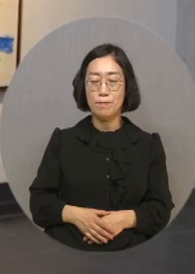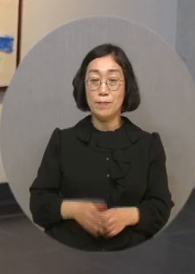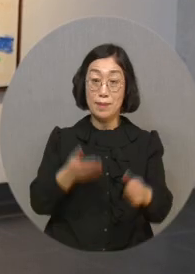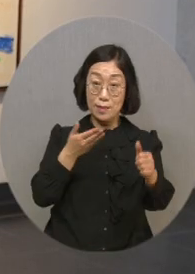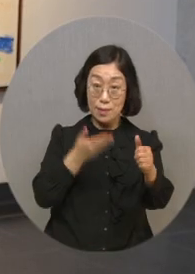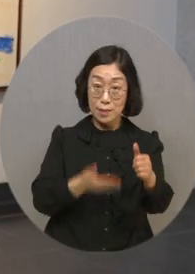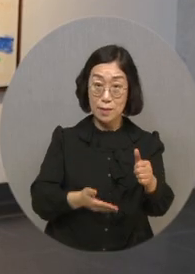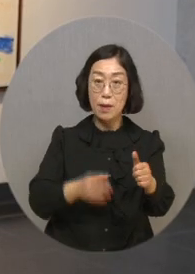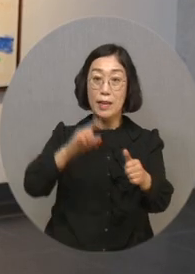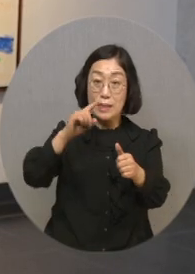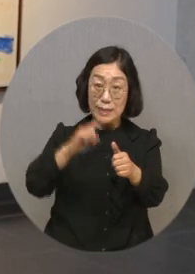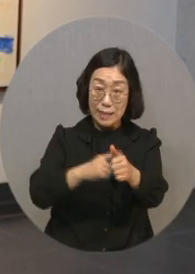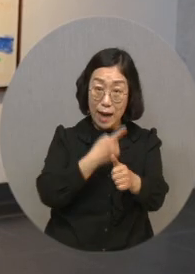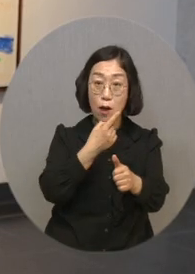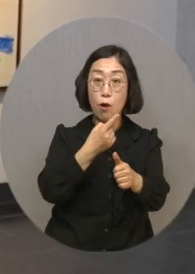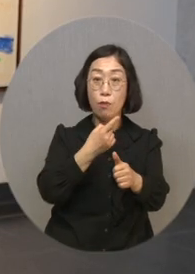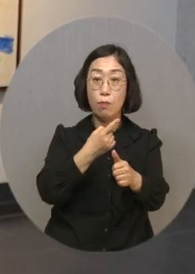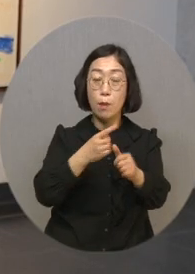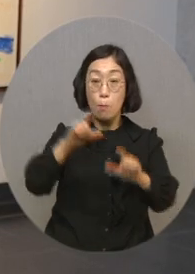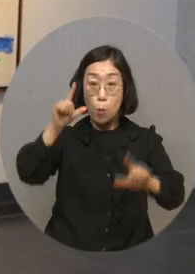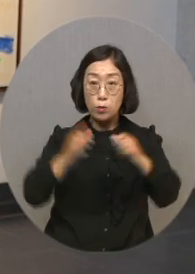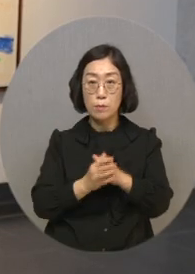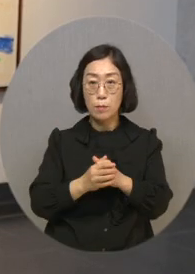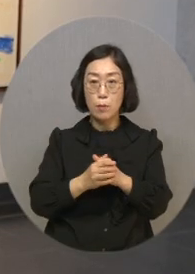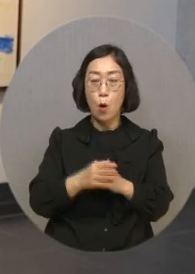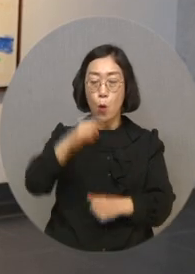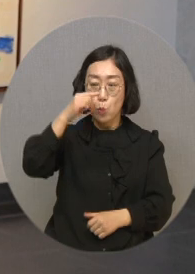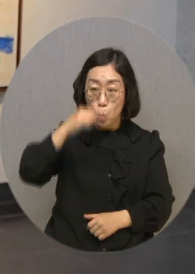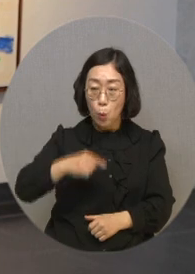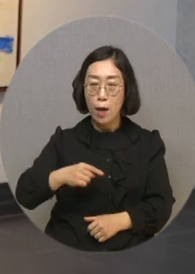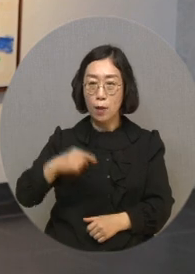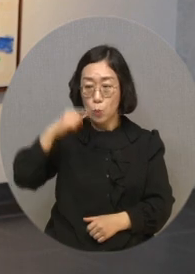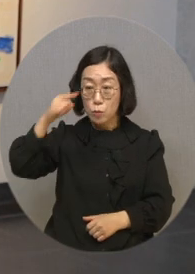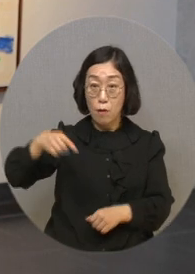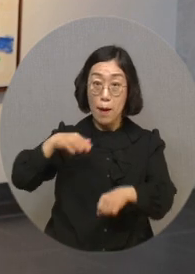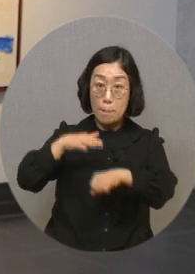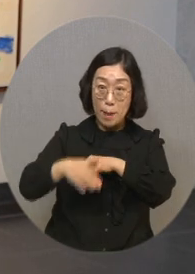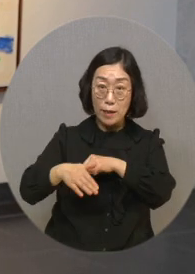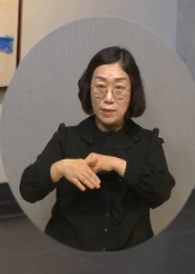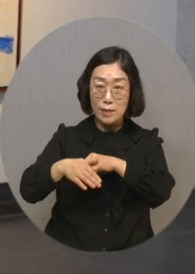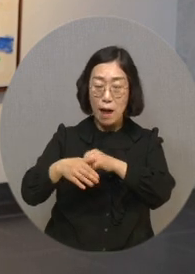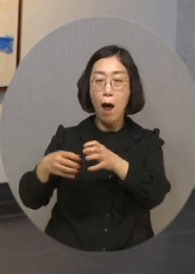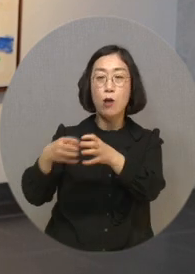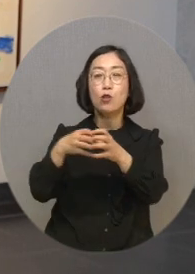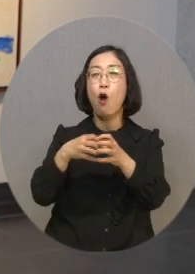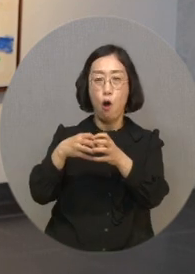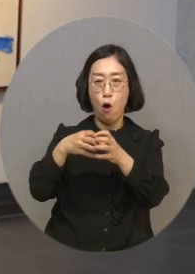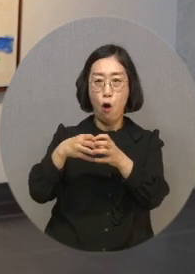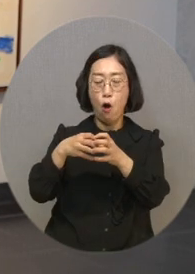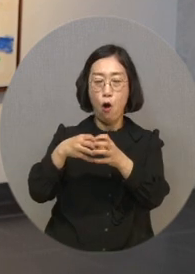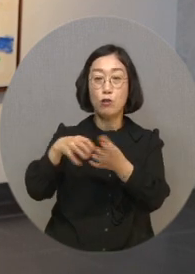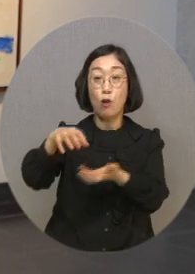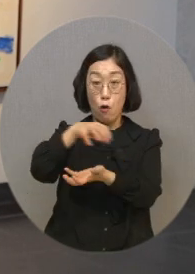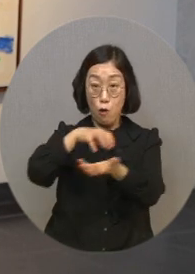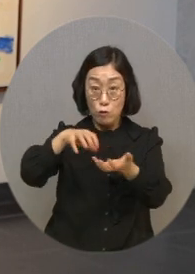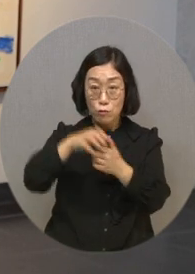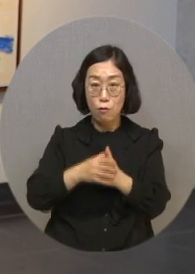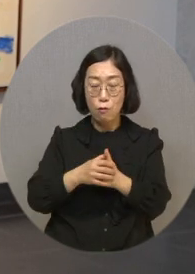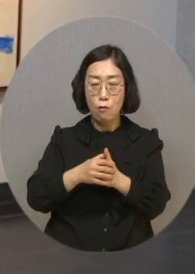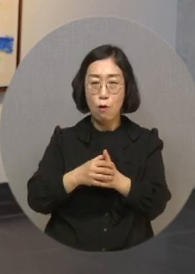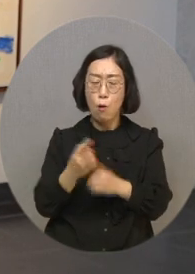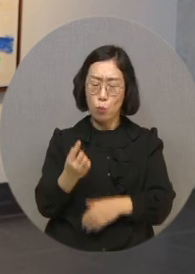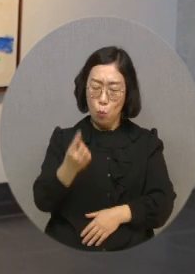작가는 자연의 번다함을 동양적 가치와 서양적 미감으로 승화시켜 삶의 가치를 높이고